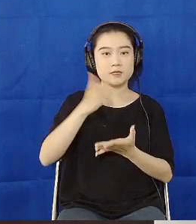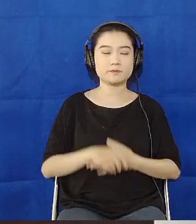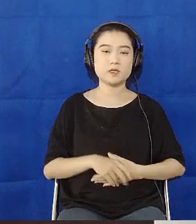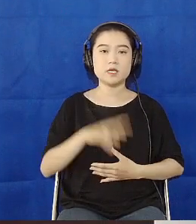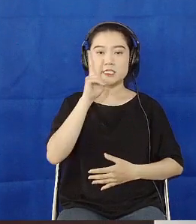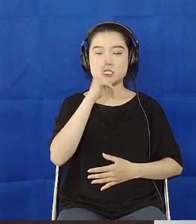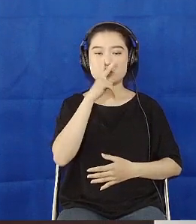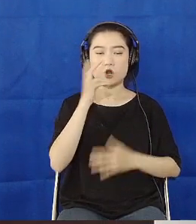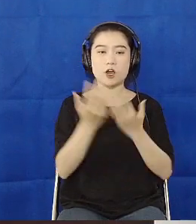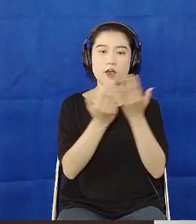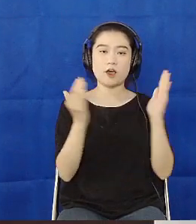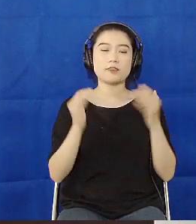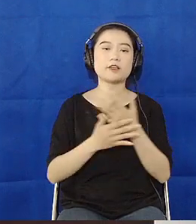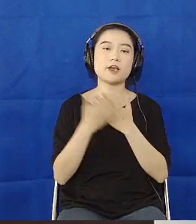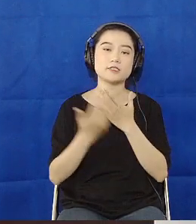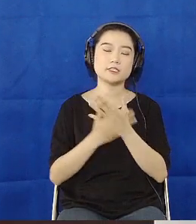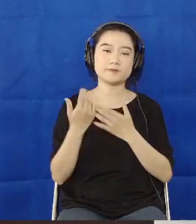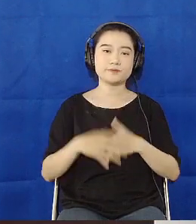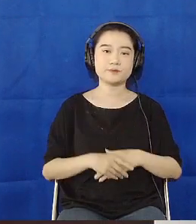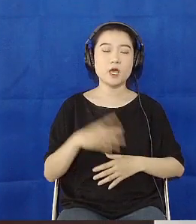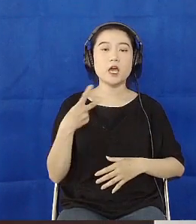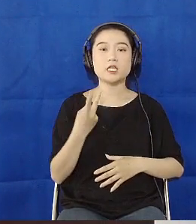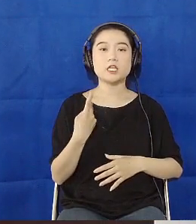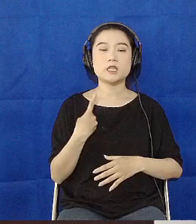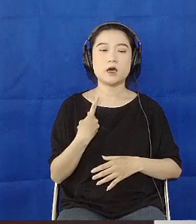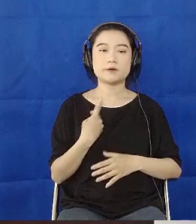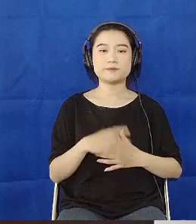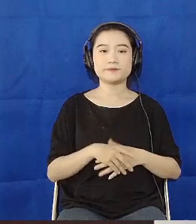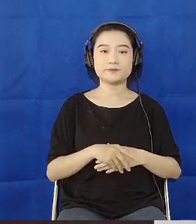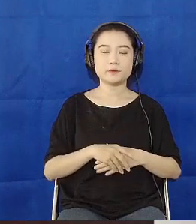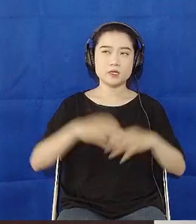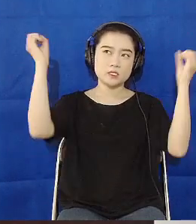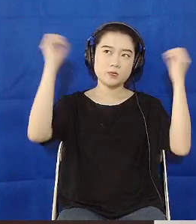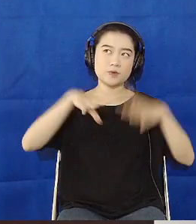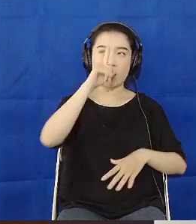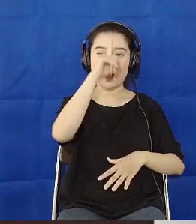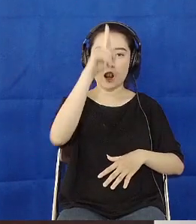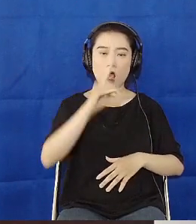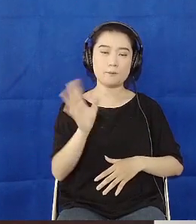Saudara dan saudara kasih, kita bukan hanya ciptaan Allah,